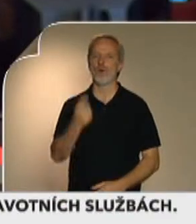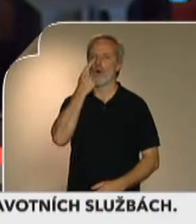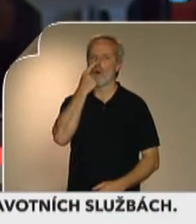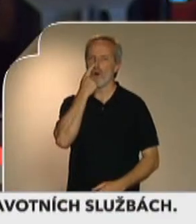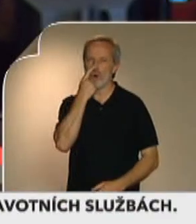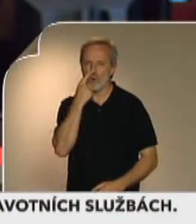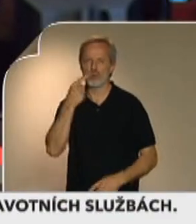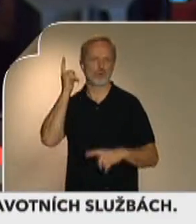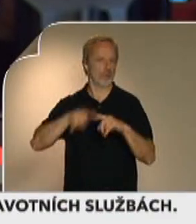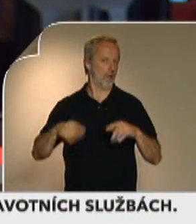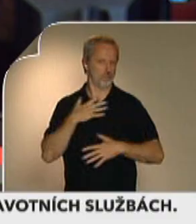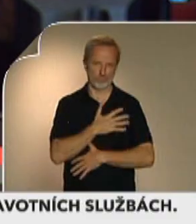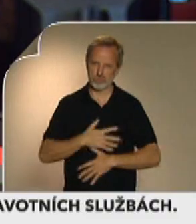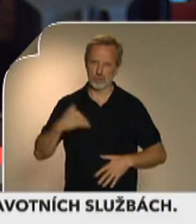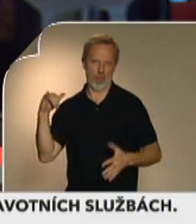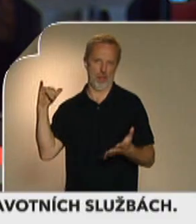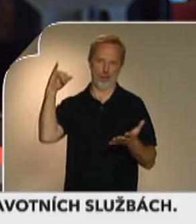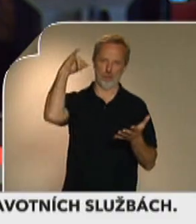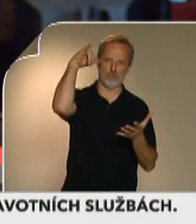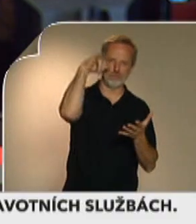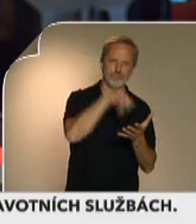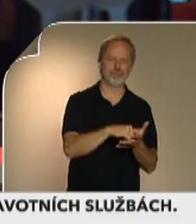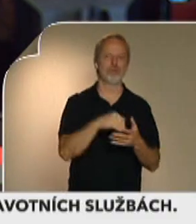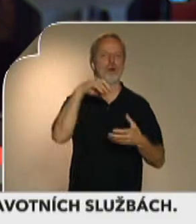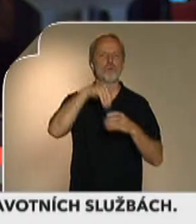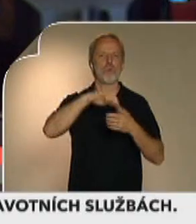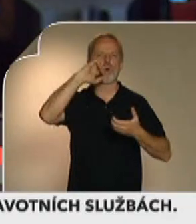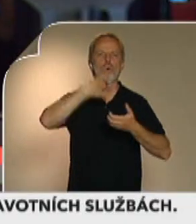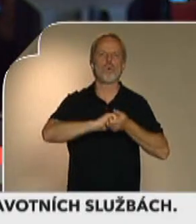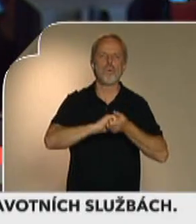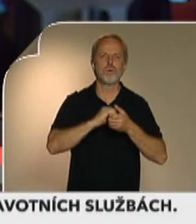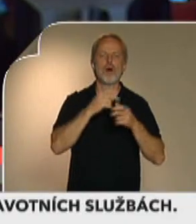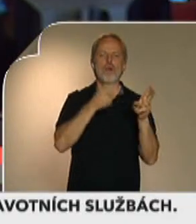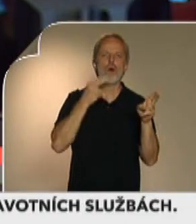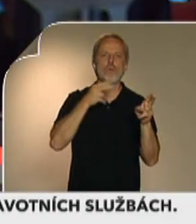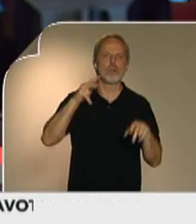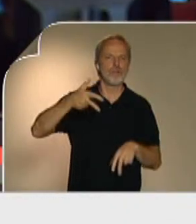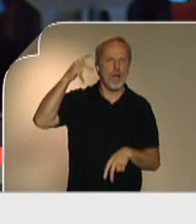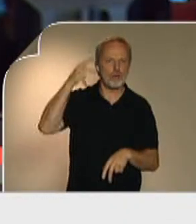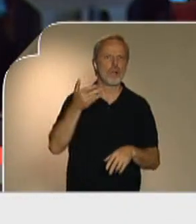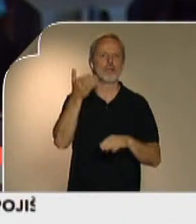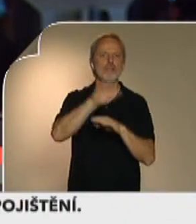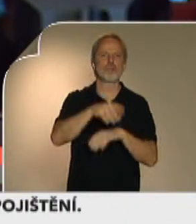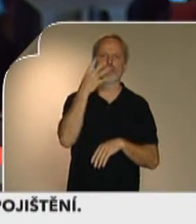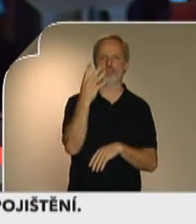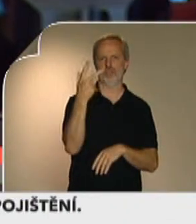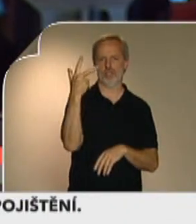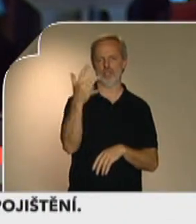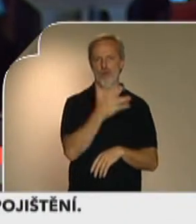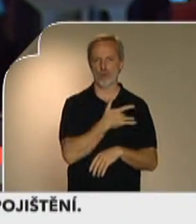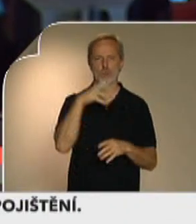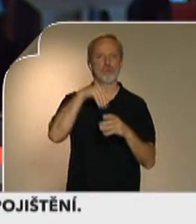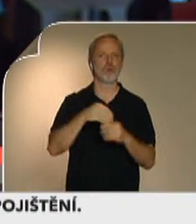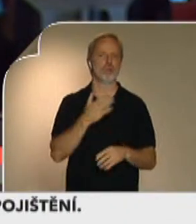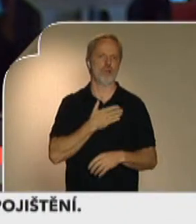leteckém neštěstí u ruské Jaroslavle zahynulo 43 lidí, včetně tří českých hokejistů. Karla Rachunka, Jana Marka a